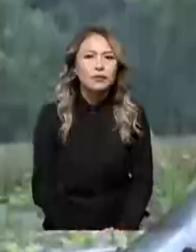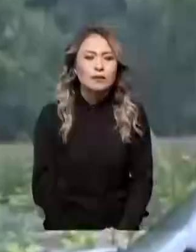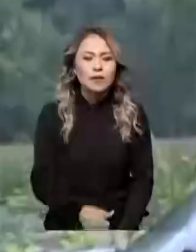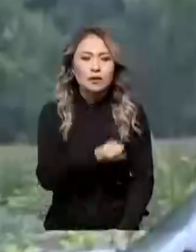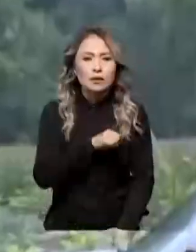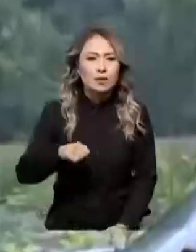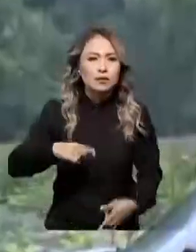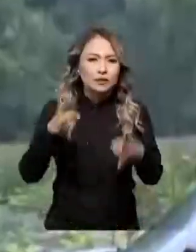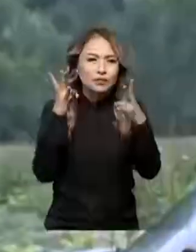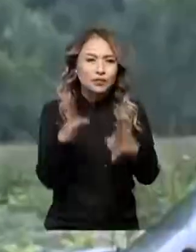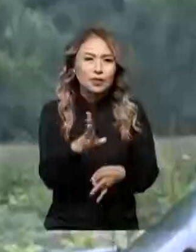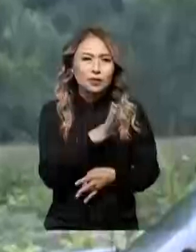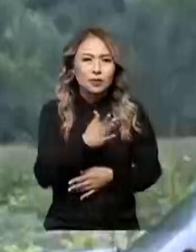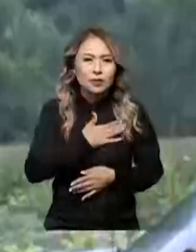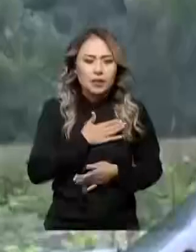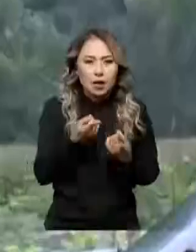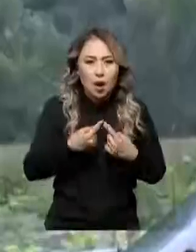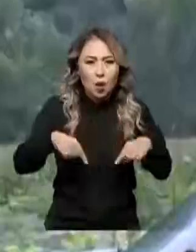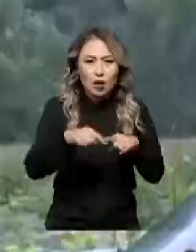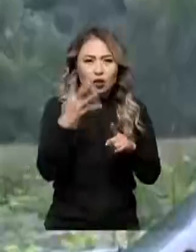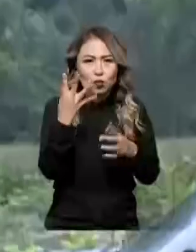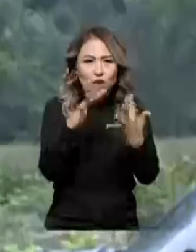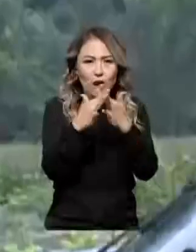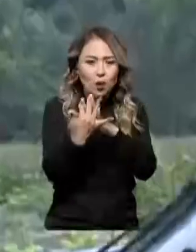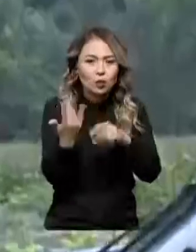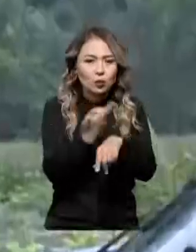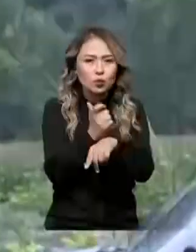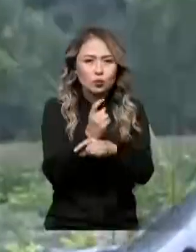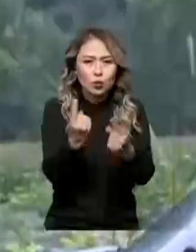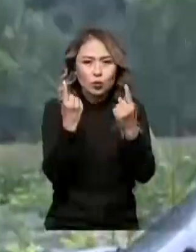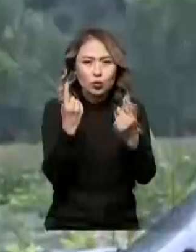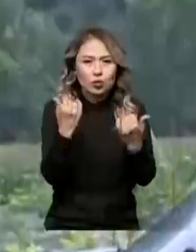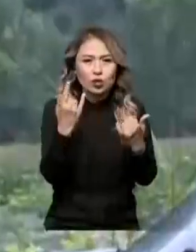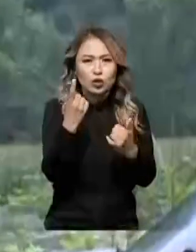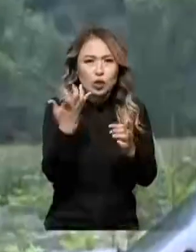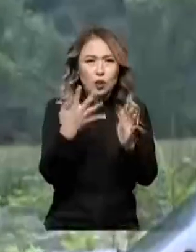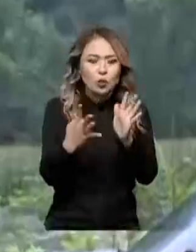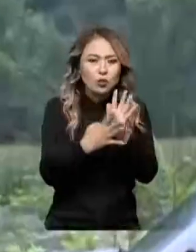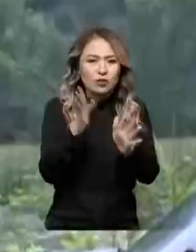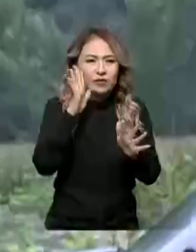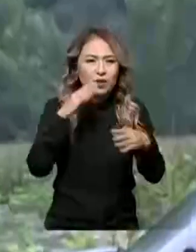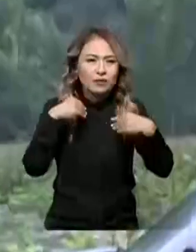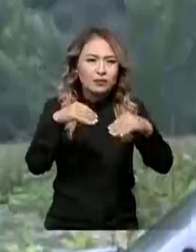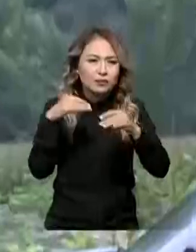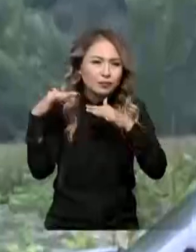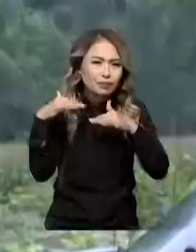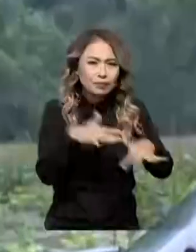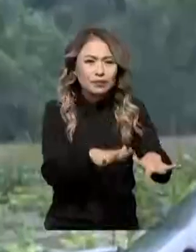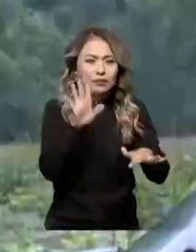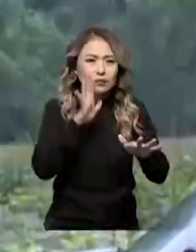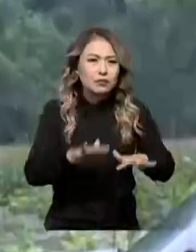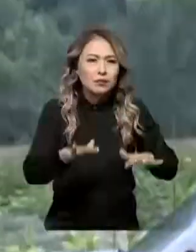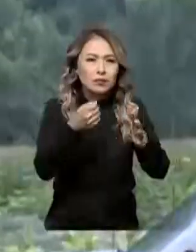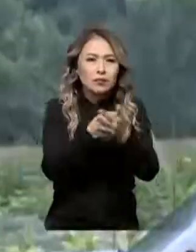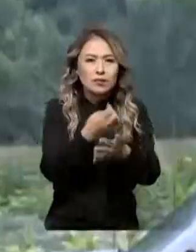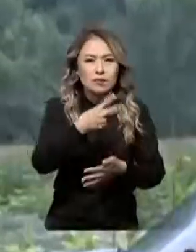Ең қатты зардап шеккен біздің аумақ. 4 ауылда жағдай күрделі. 159 шаруа қожалығы суға кетті. Өзеннің деңгейі